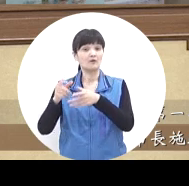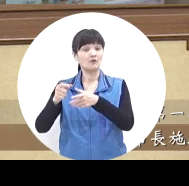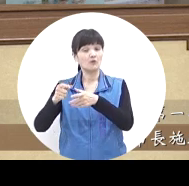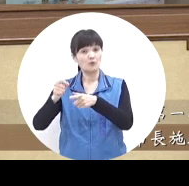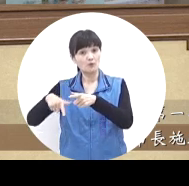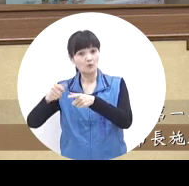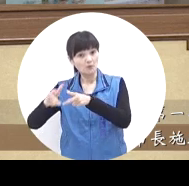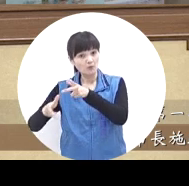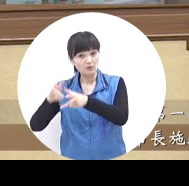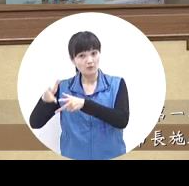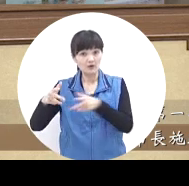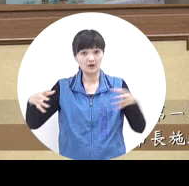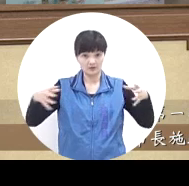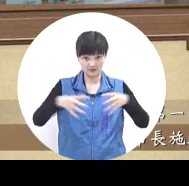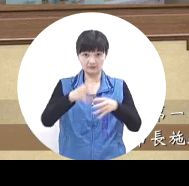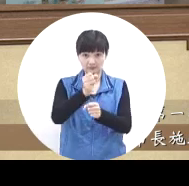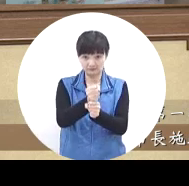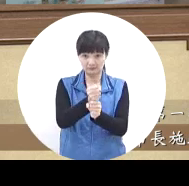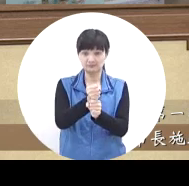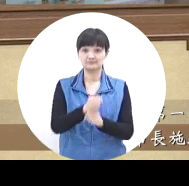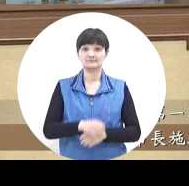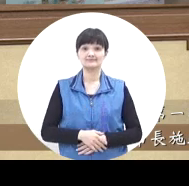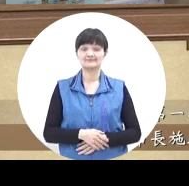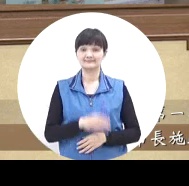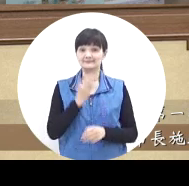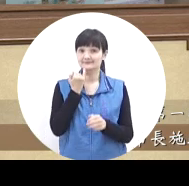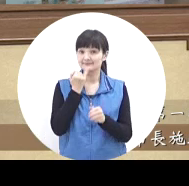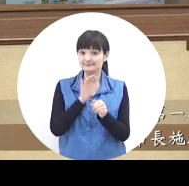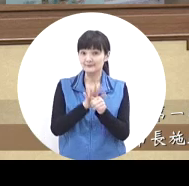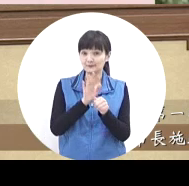OK 旅行的旅游路线。